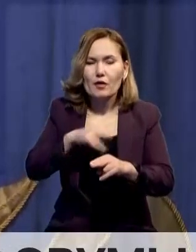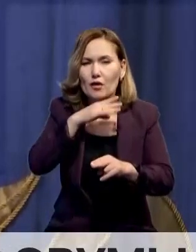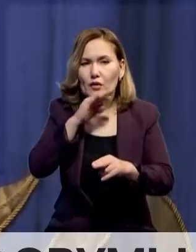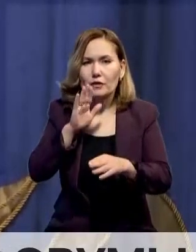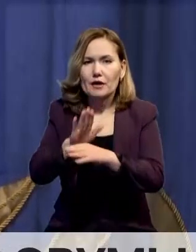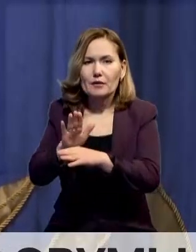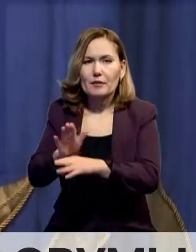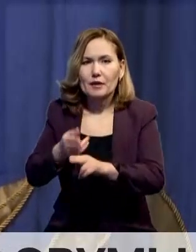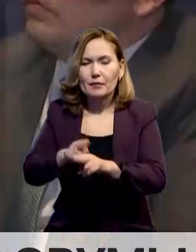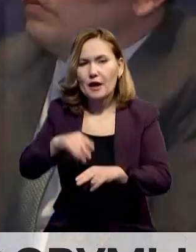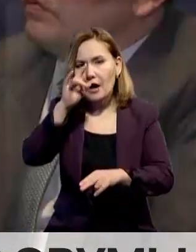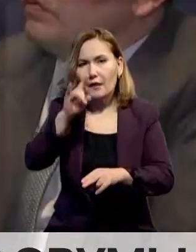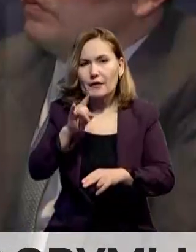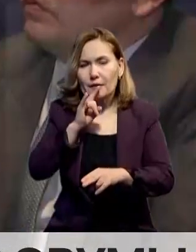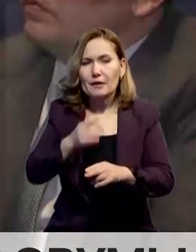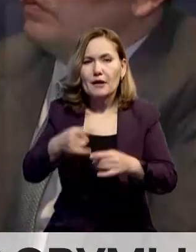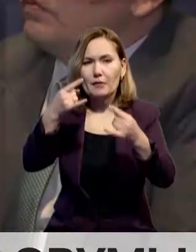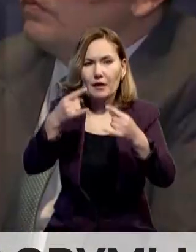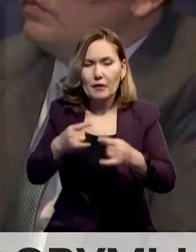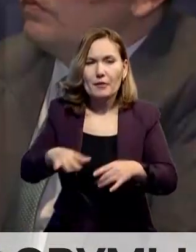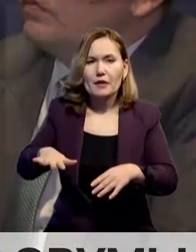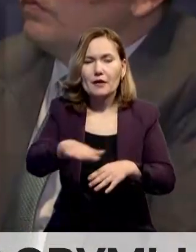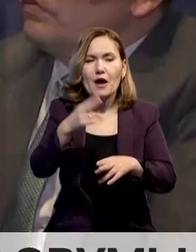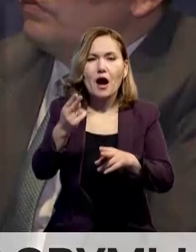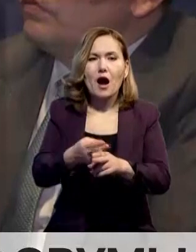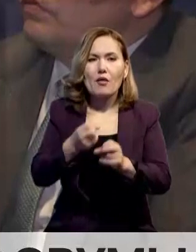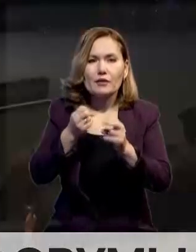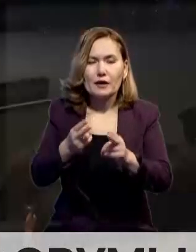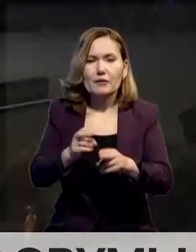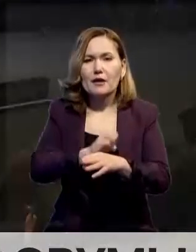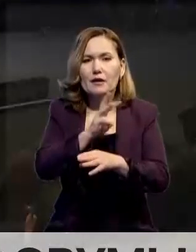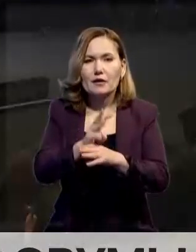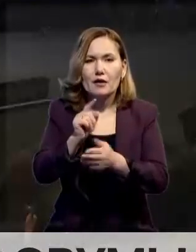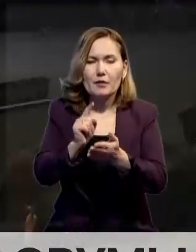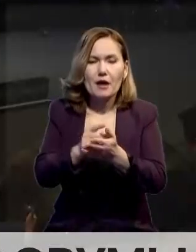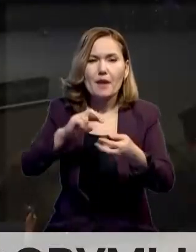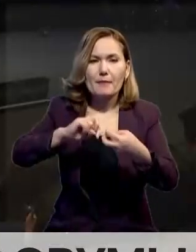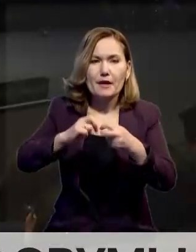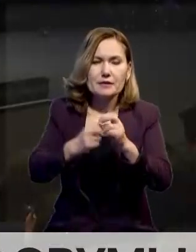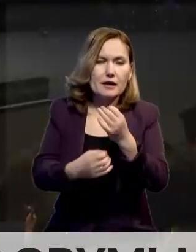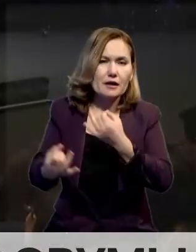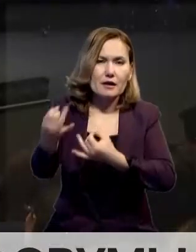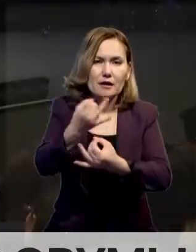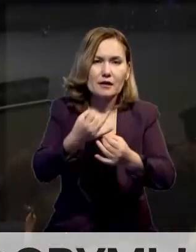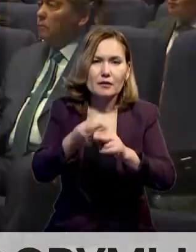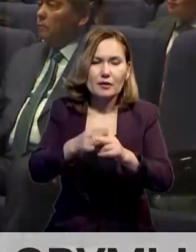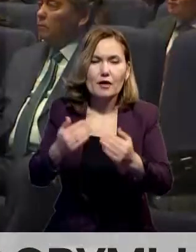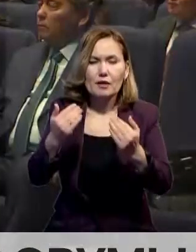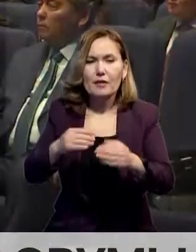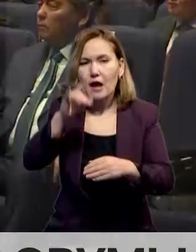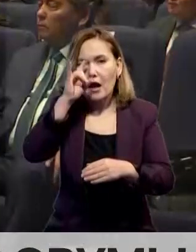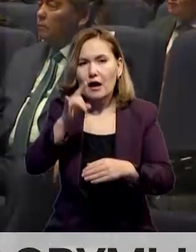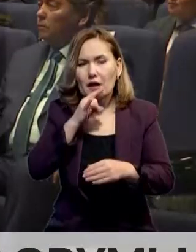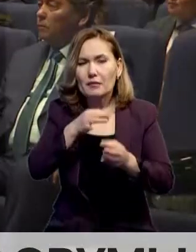бірқатар тапсырма берді. Сондай-ақ Қазақстандық медиа кеңістіктің қауіпсіздік қамтамасыз ету мәселелеріне тоқталып өтті. Бүгінде